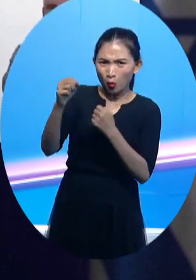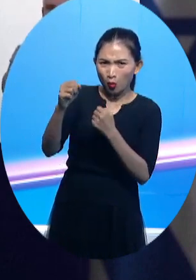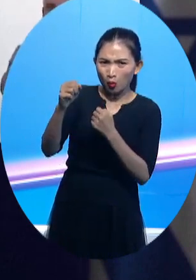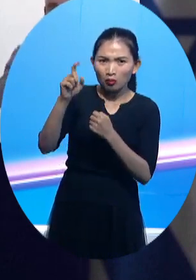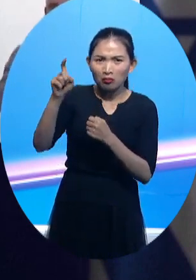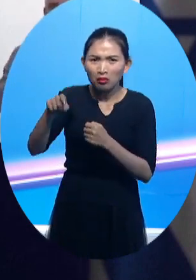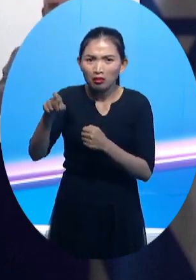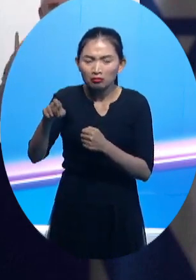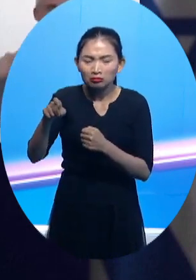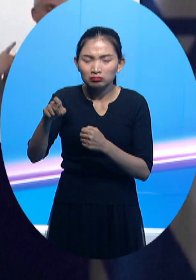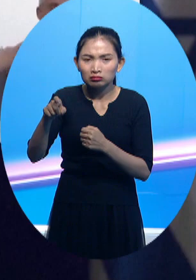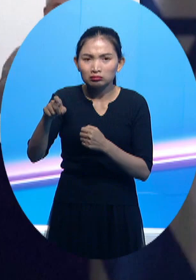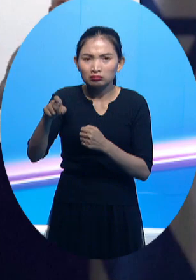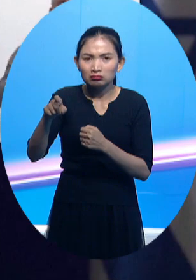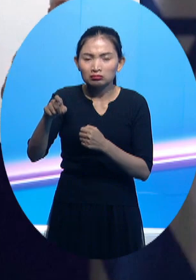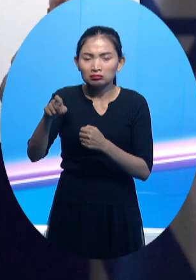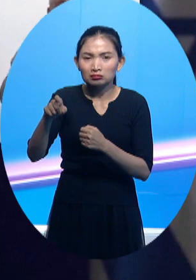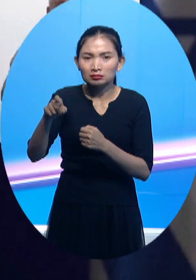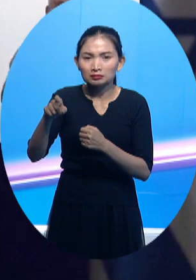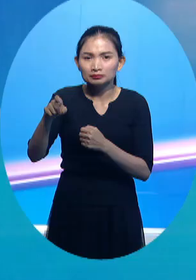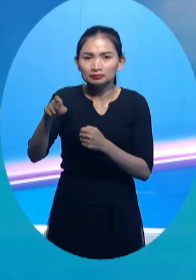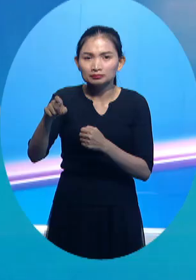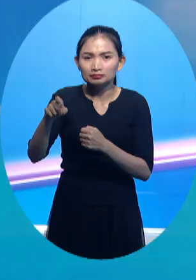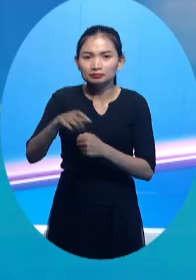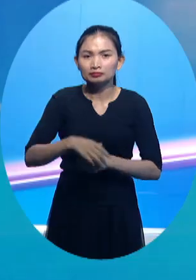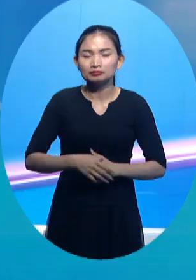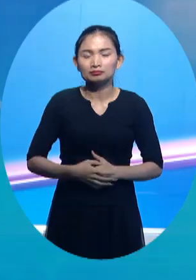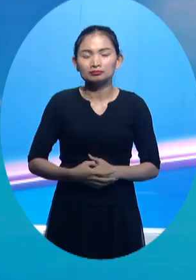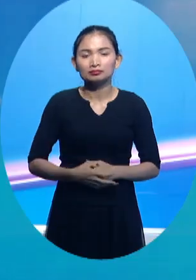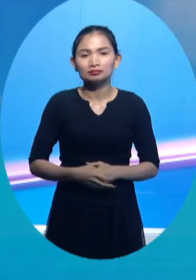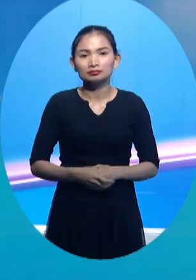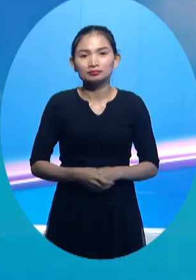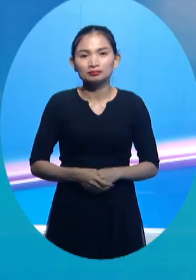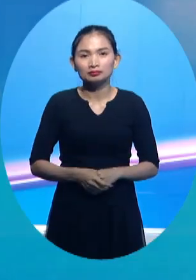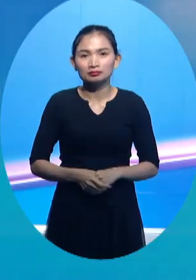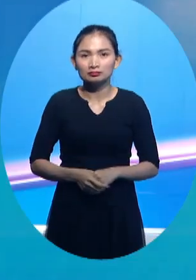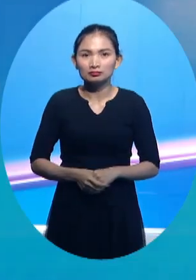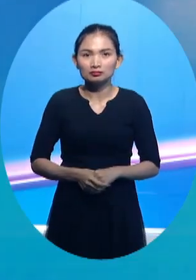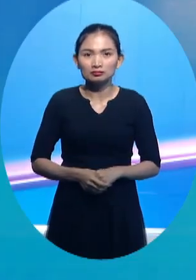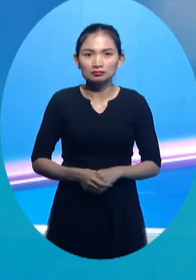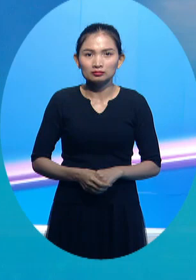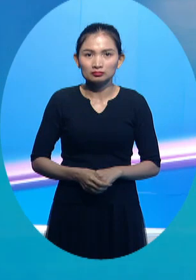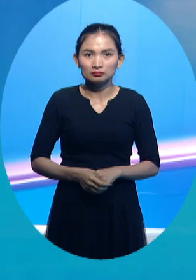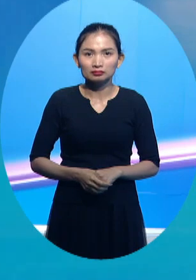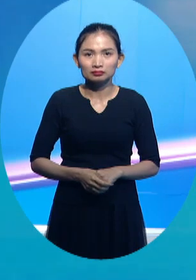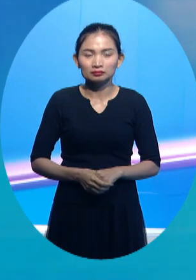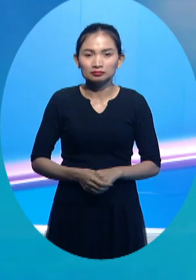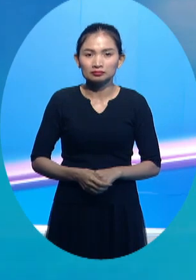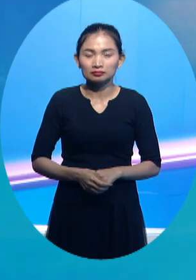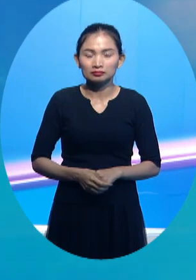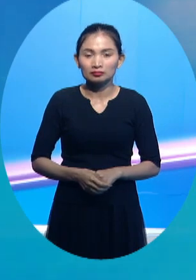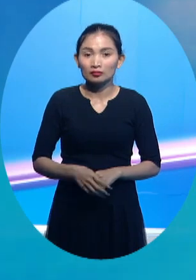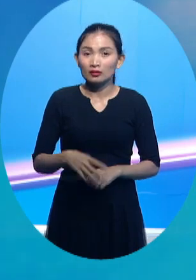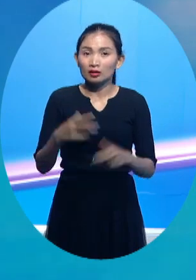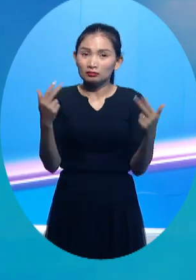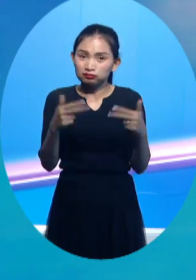của ông s aruri Hay không các cuộc không kích và tấn công vào Israel vào gaza tiếp tục gây thương